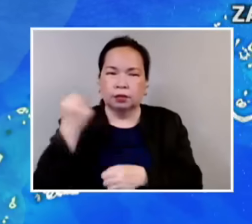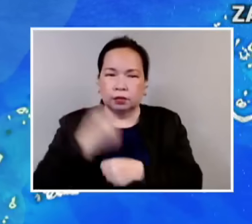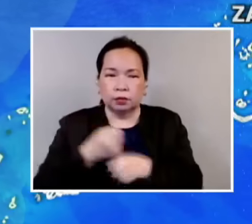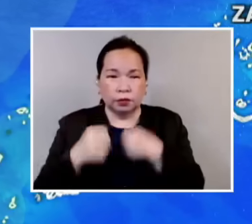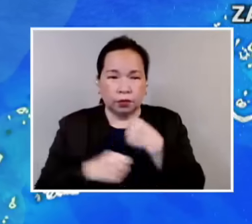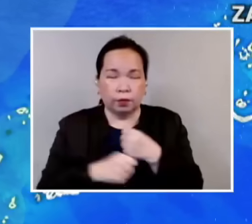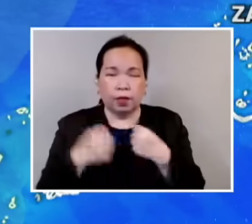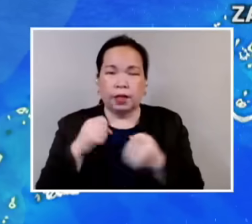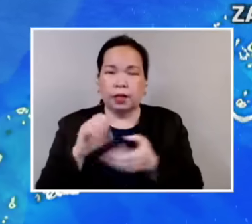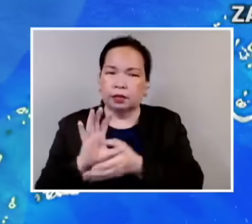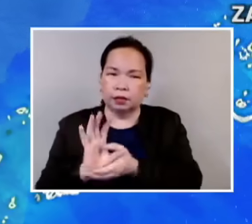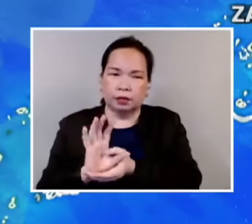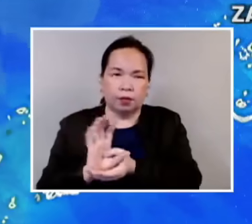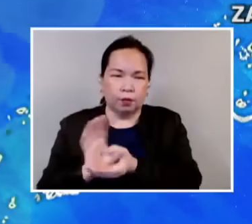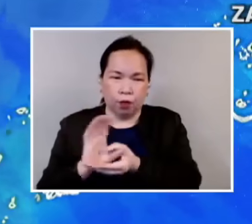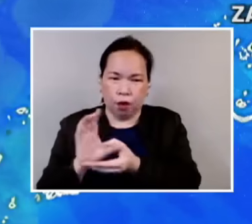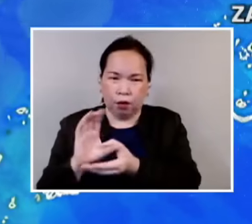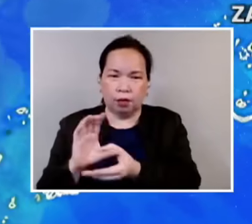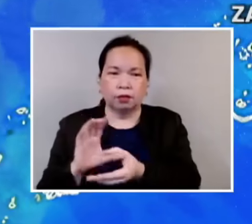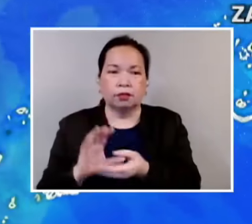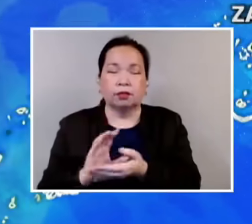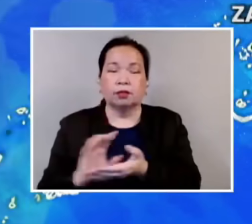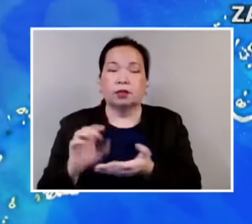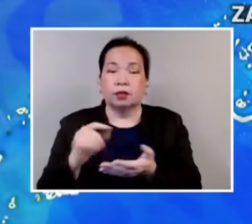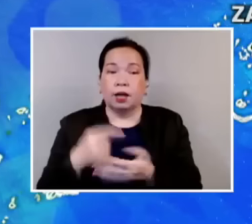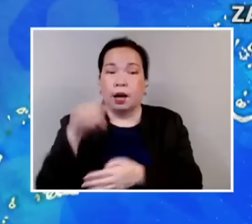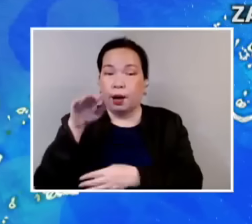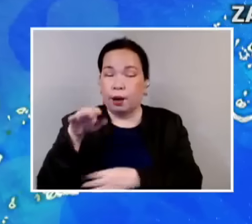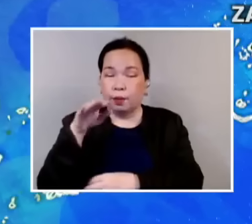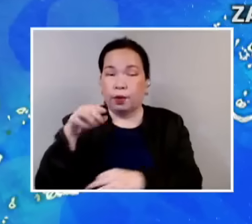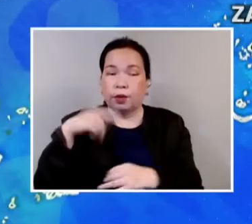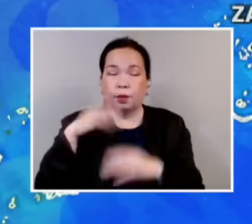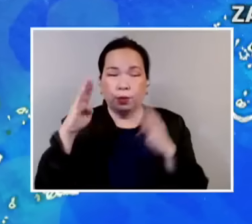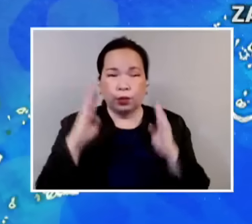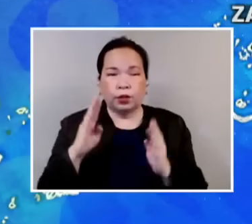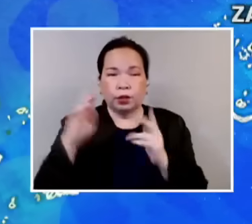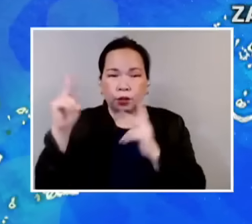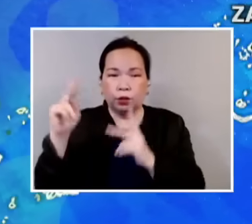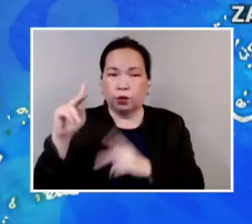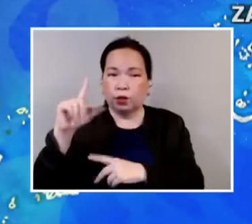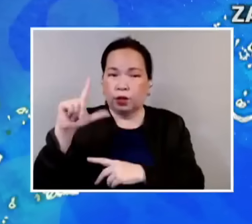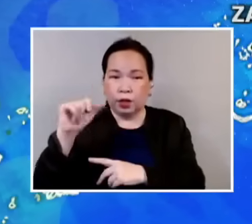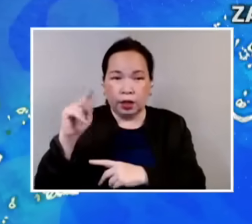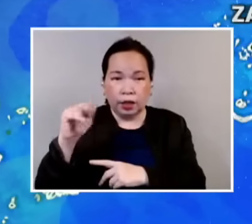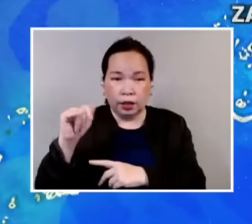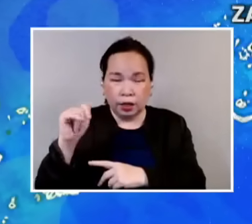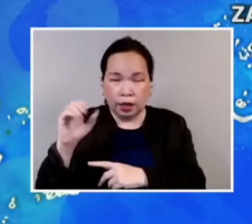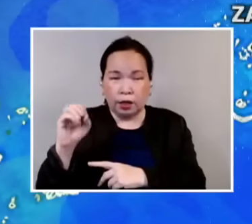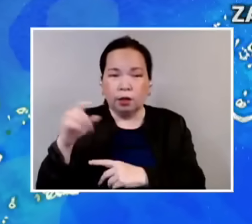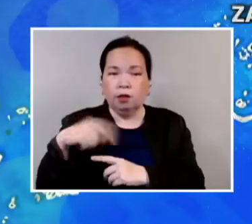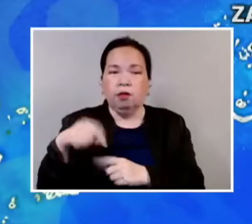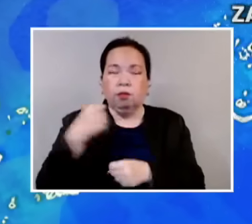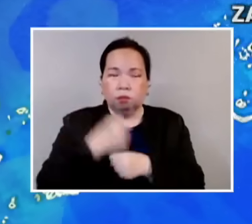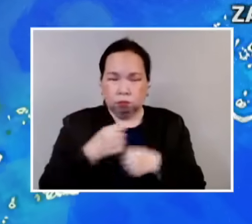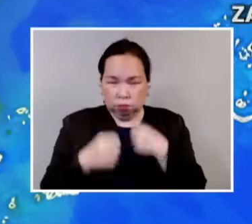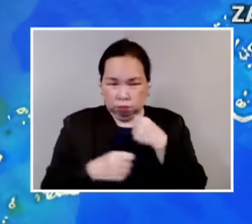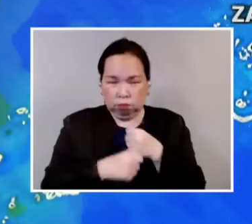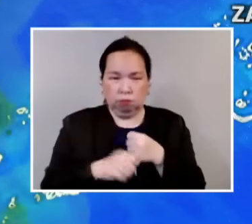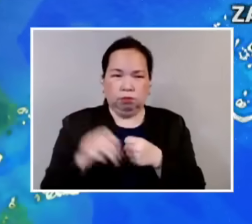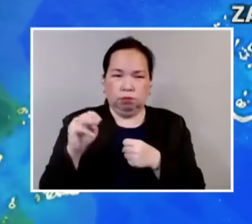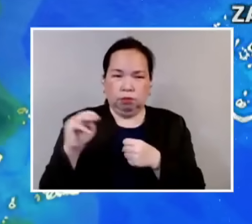Zamboanga Peninsula. Sa hapon, sa may Bukidnon, Lanao Provinces, Maguindanao Provinces at Cotabato may mga pag-ulan